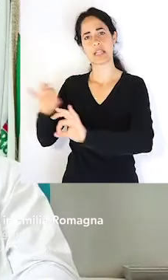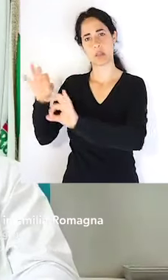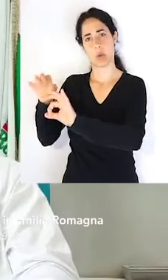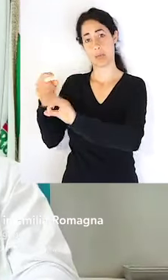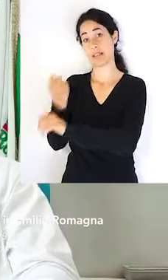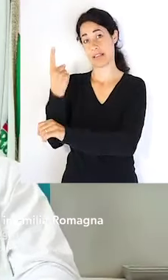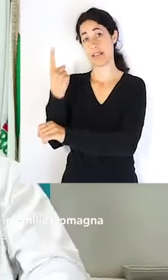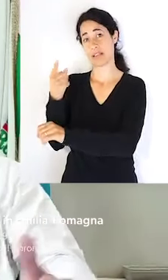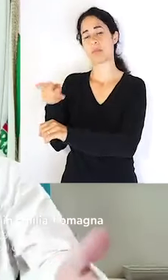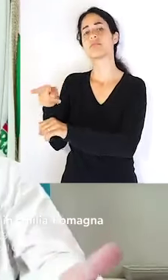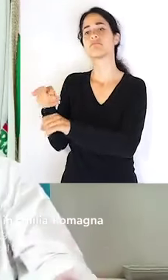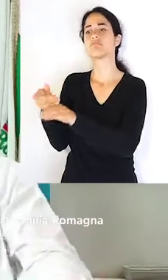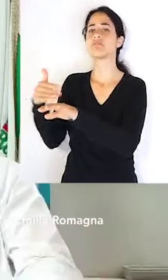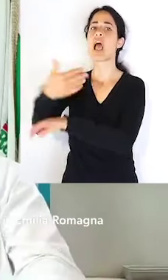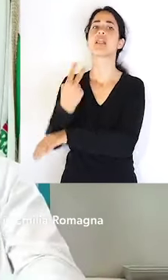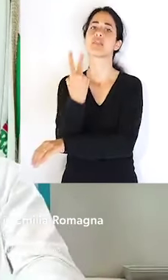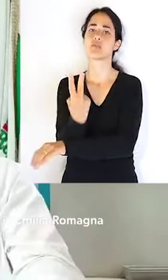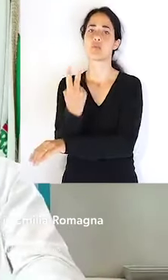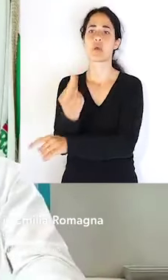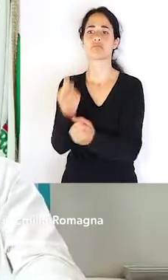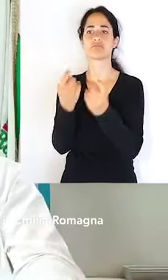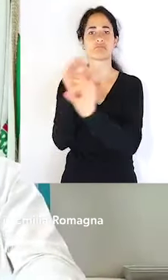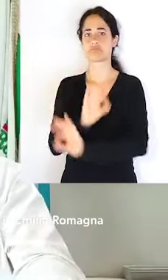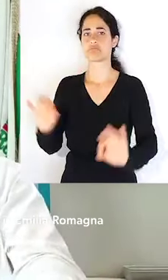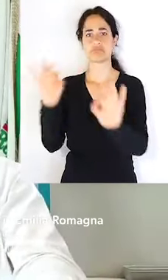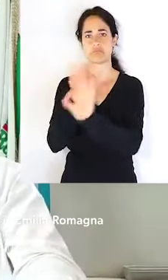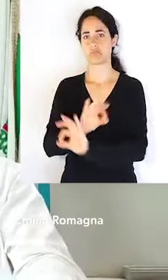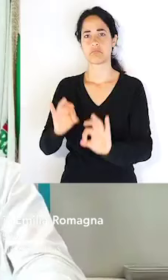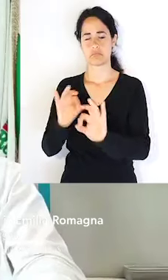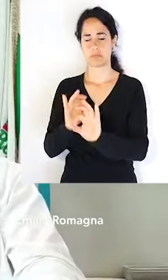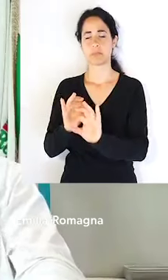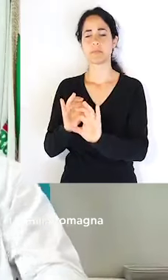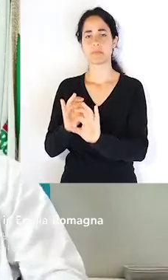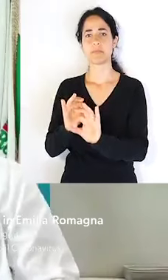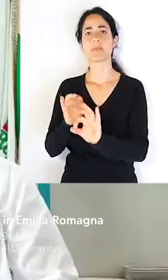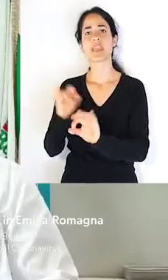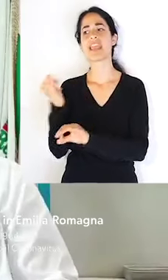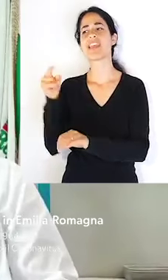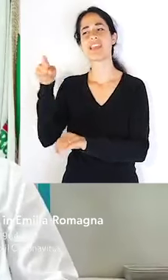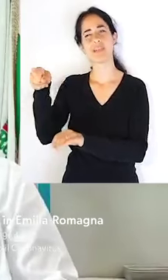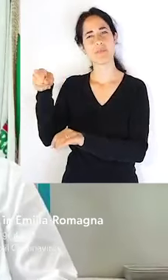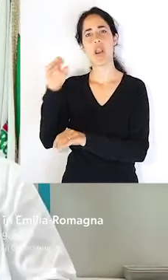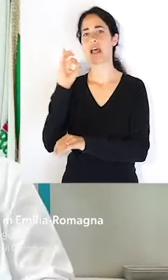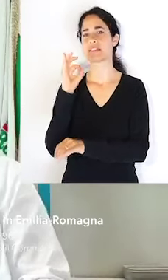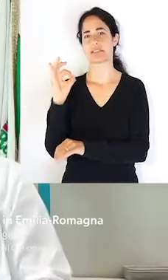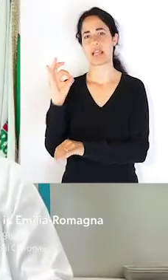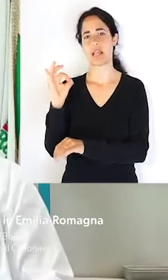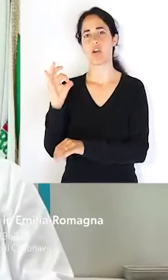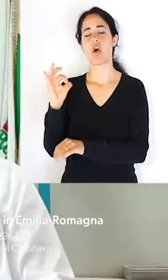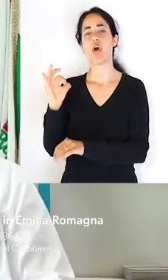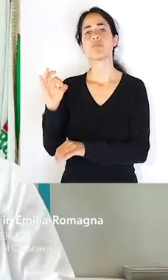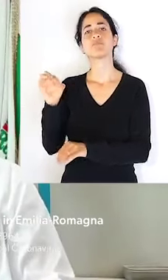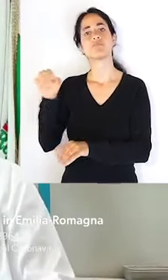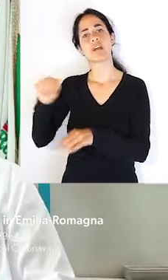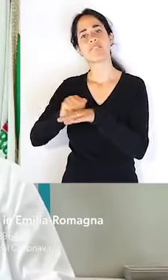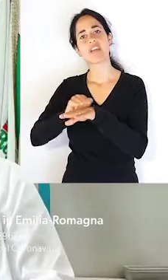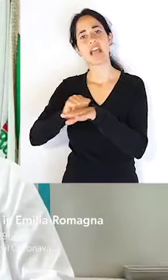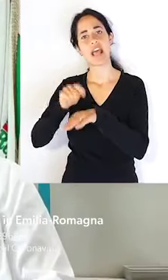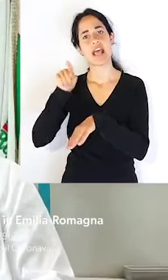sono appunto da contatti di casi positivi, asintomatici. Imola 0,